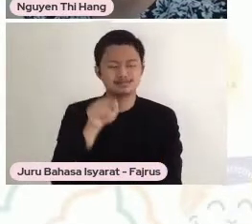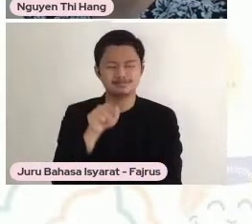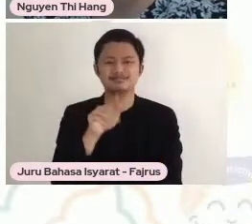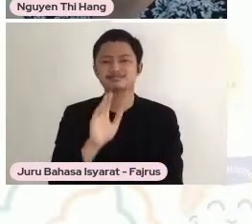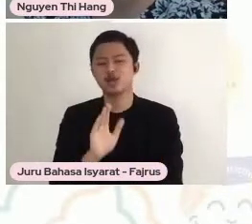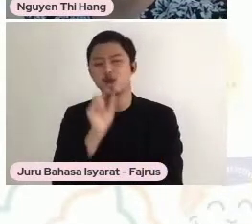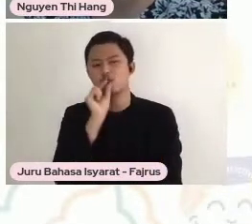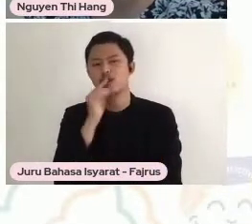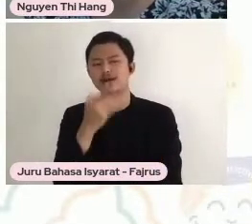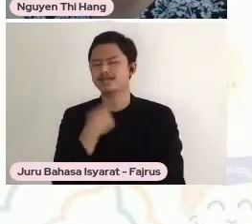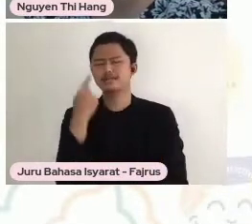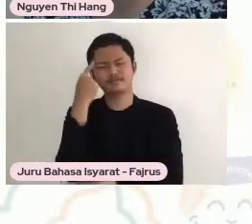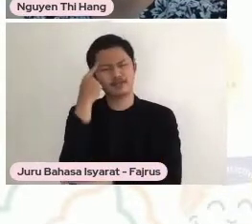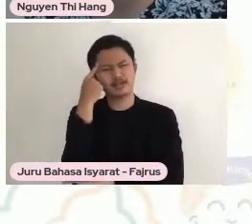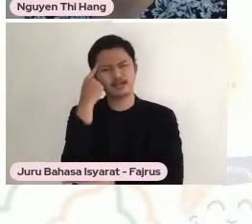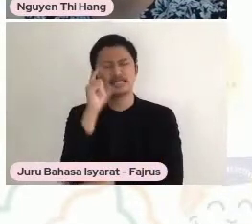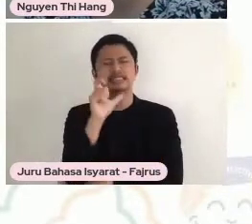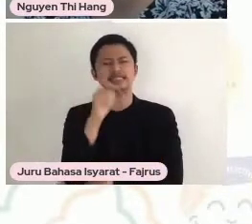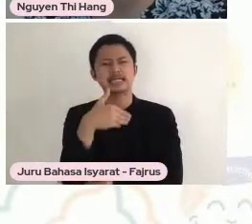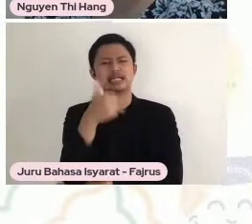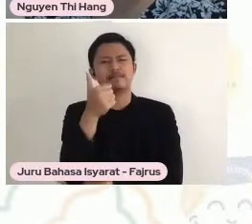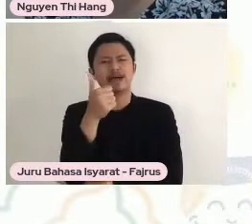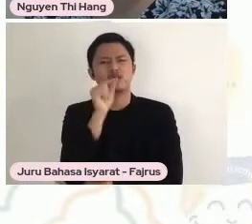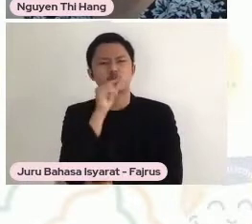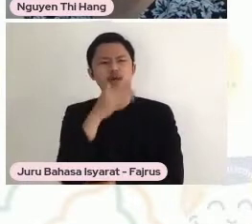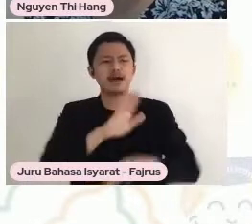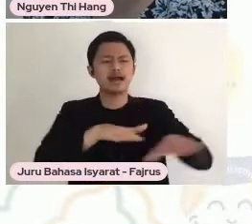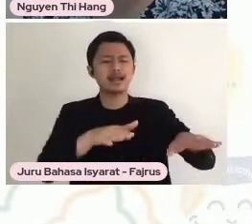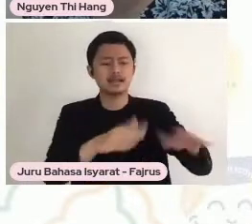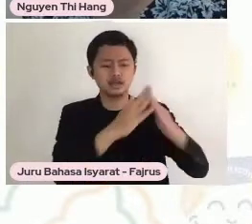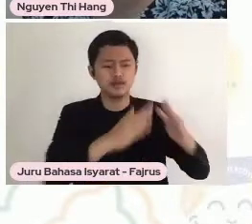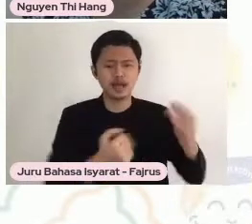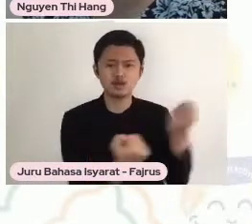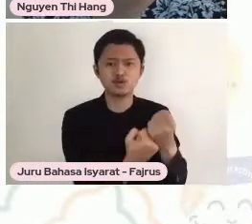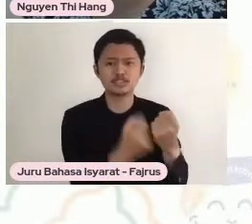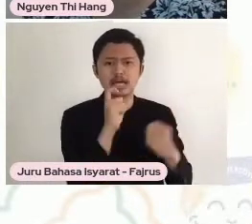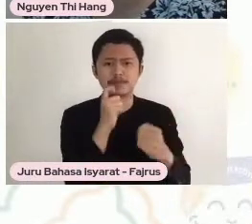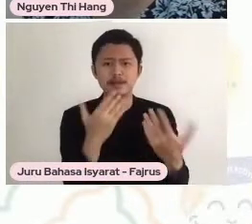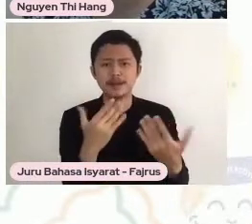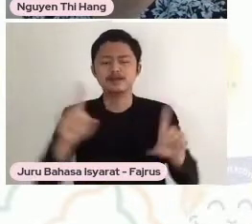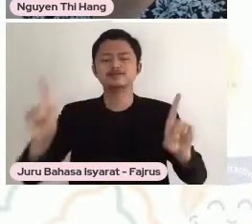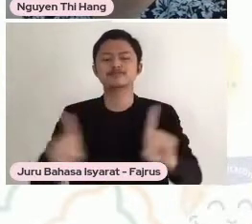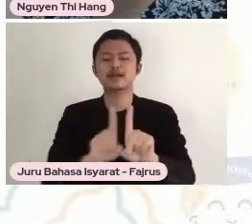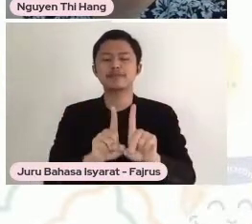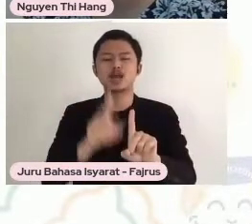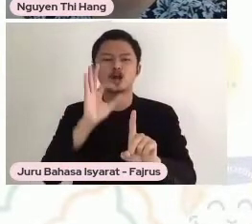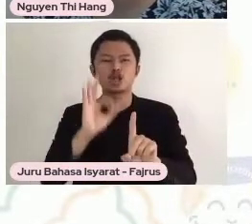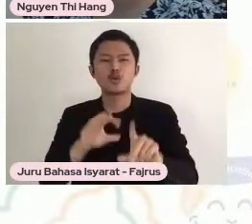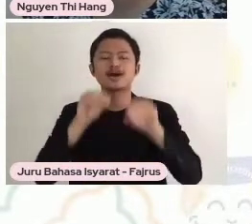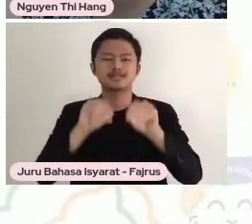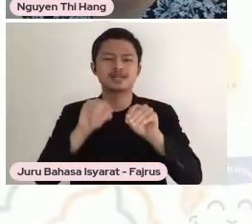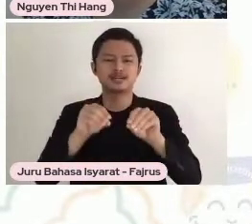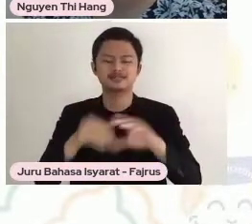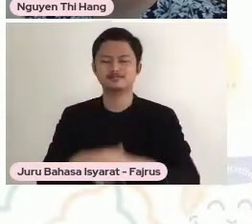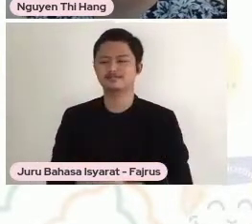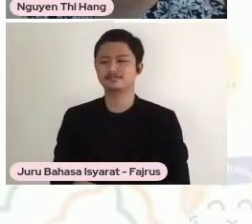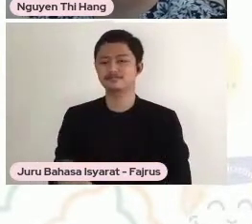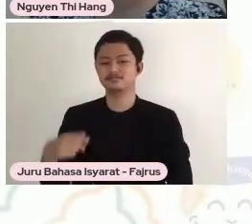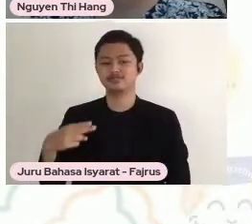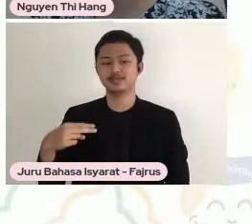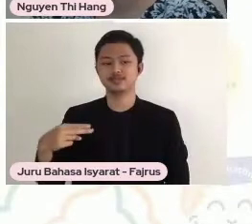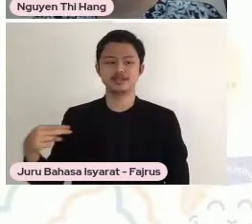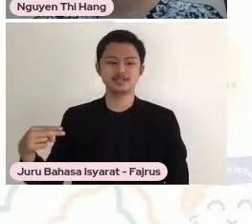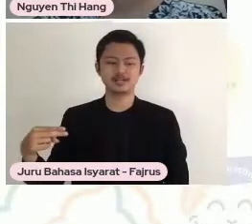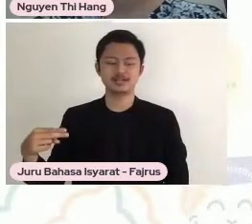We think that is the best way to support the children at home. Okay, jadi itu adalah salah satu cara